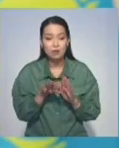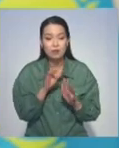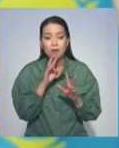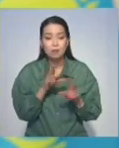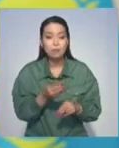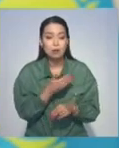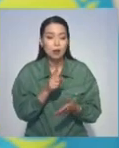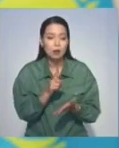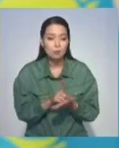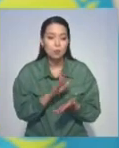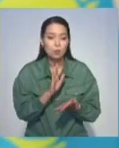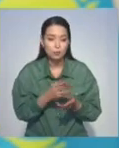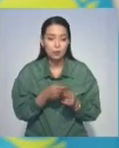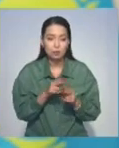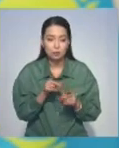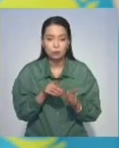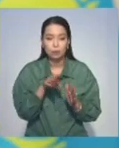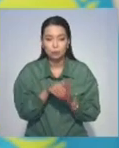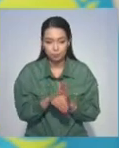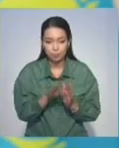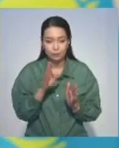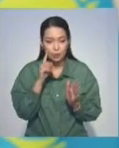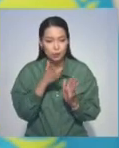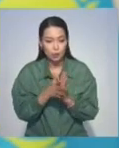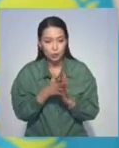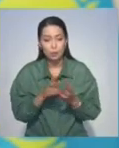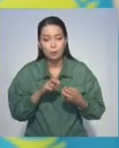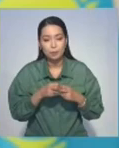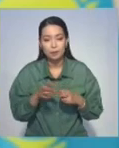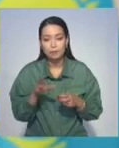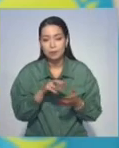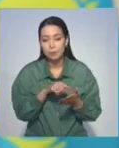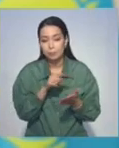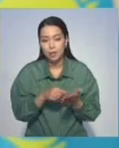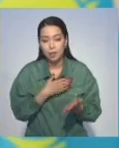обязательно их включим в нашу социологию по изучению проблемных вопросов нашей области.